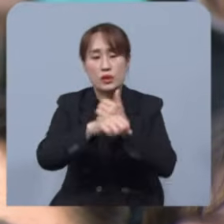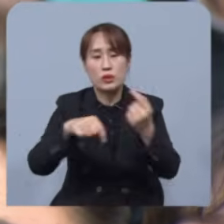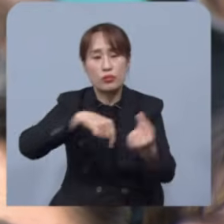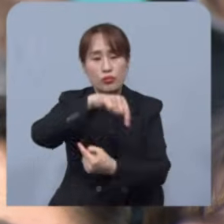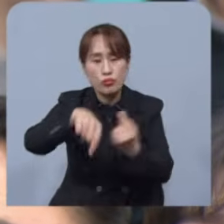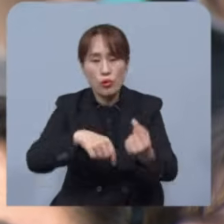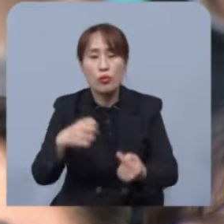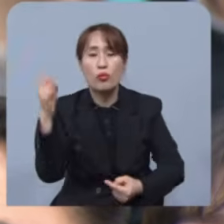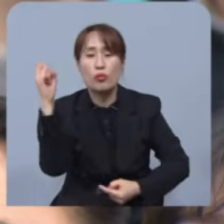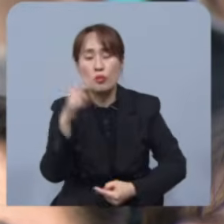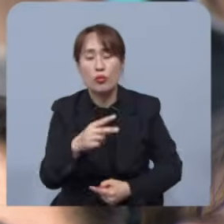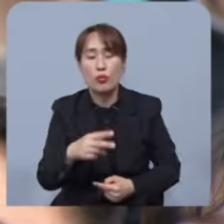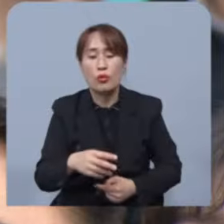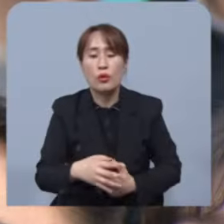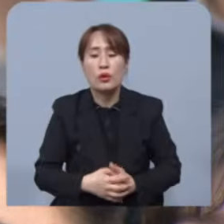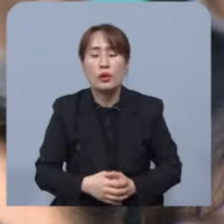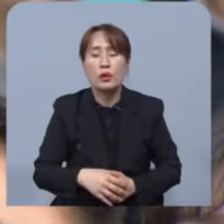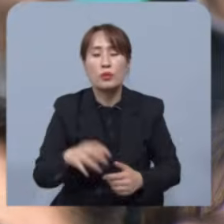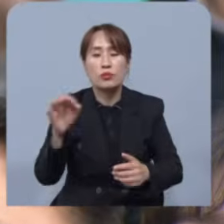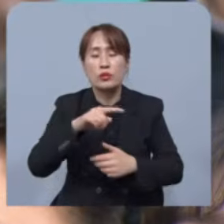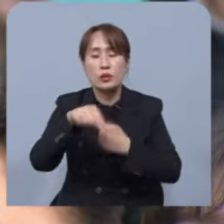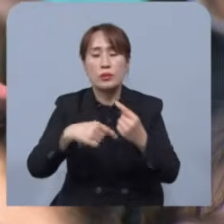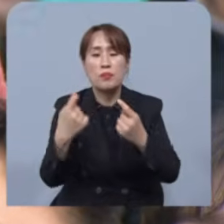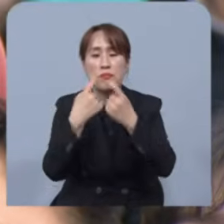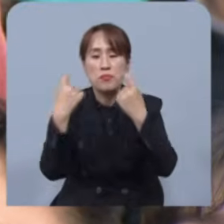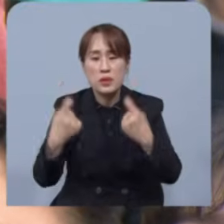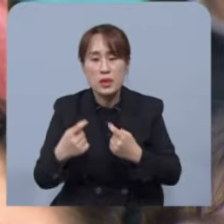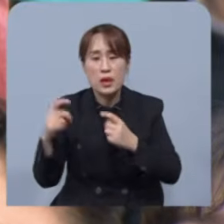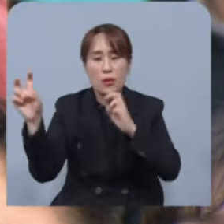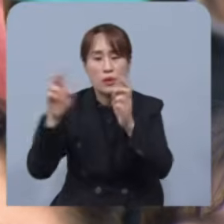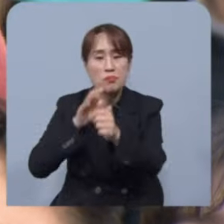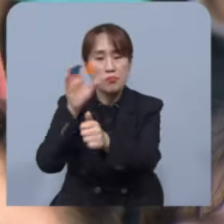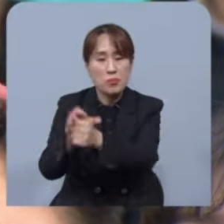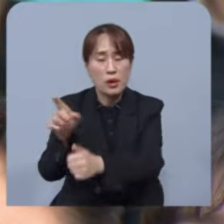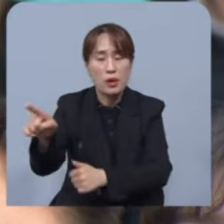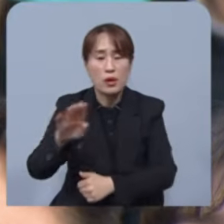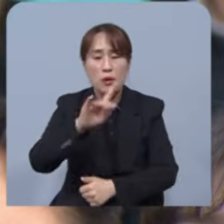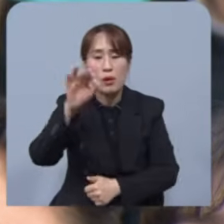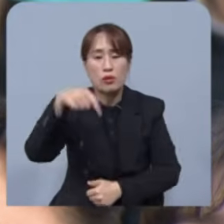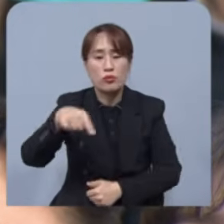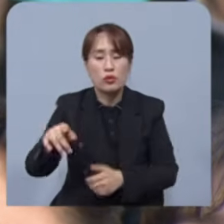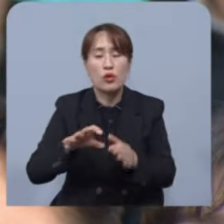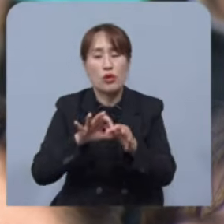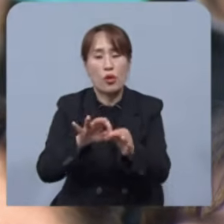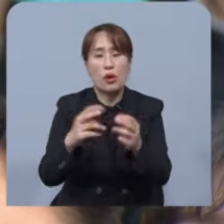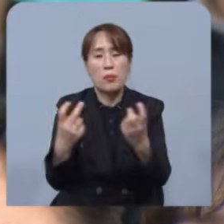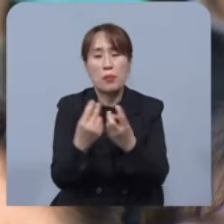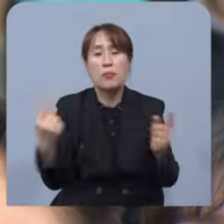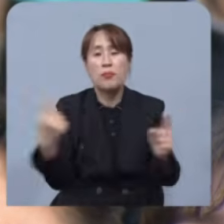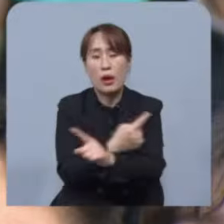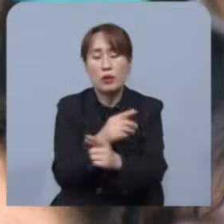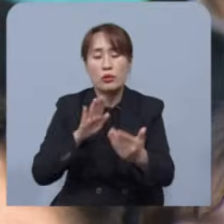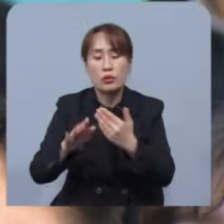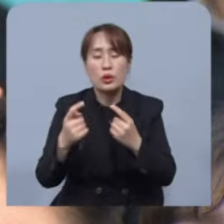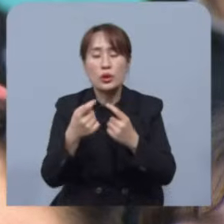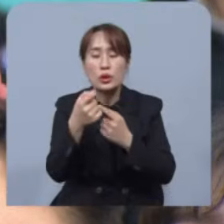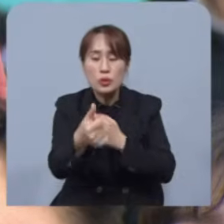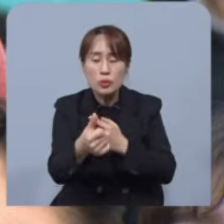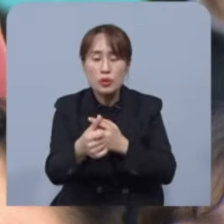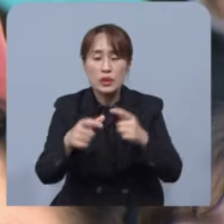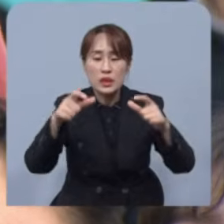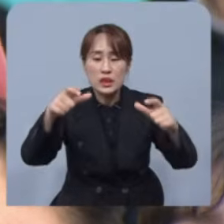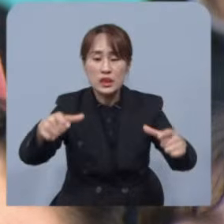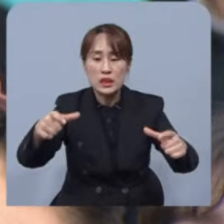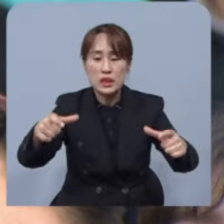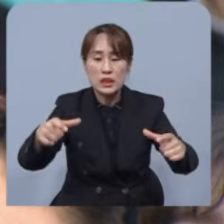혹은 무료 직영보다는 민간 지역 여행사 위탁 바우처 연계 방식으로 개편해 소규모 지역